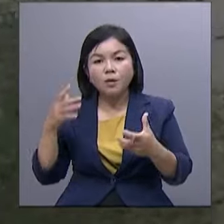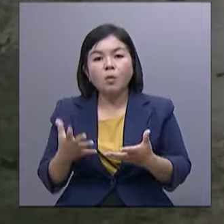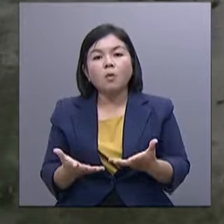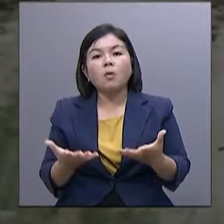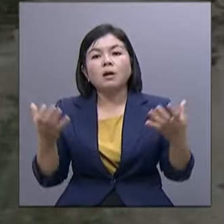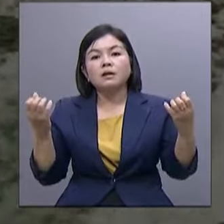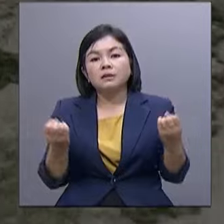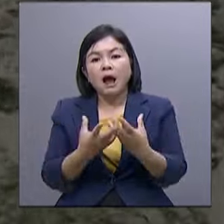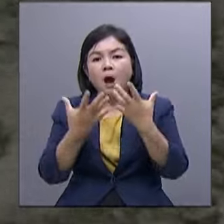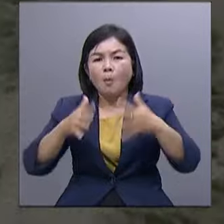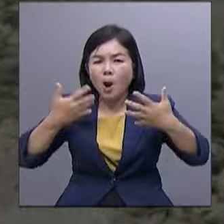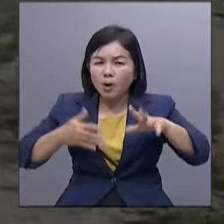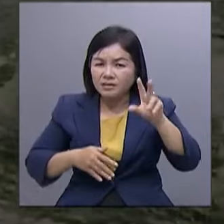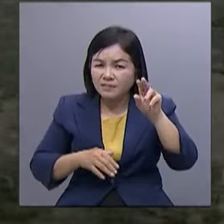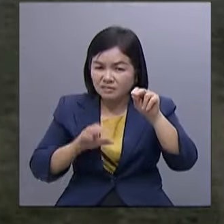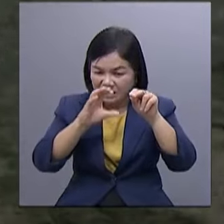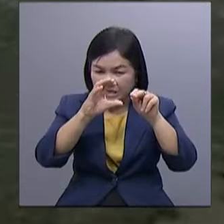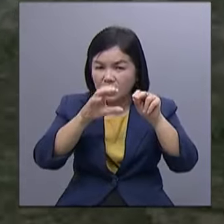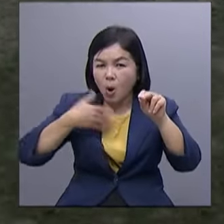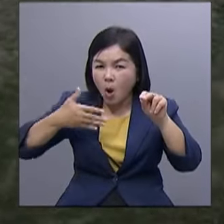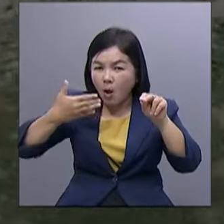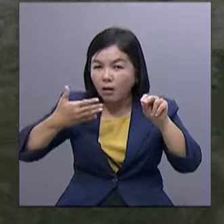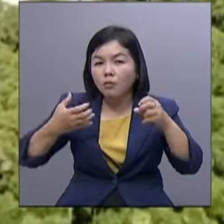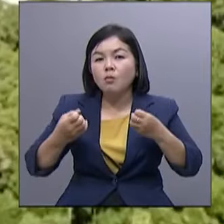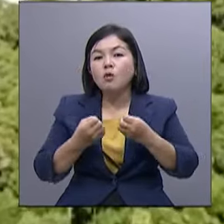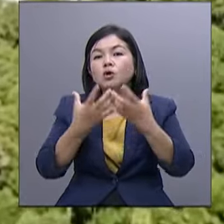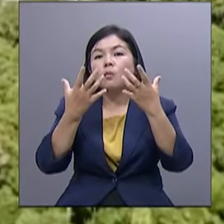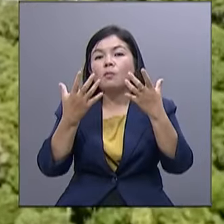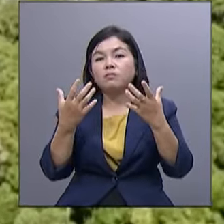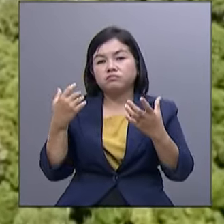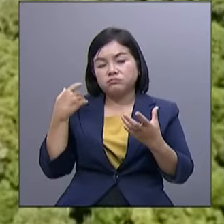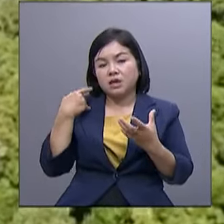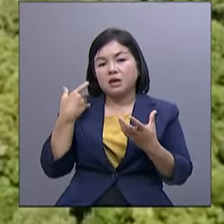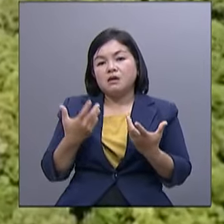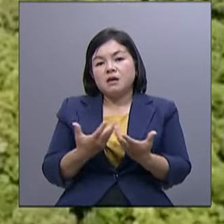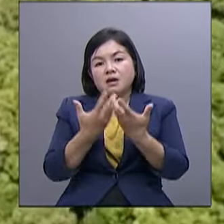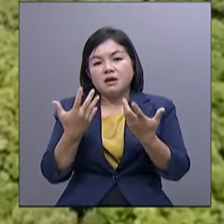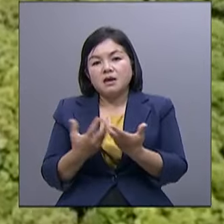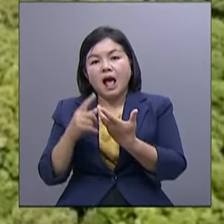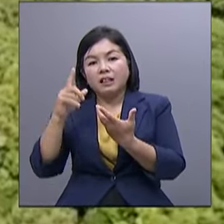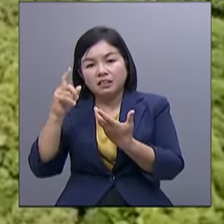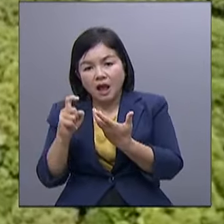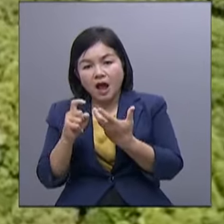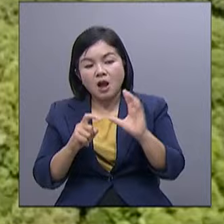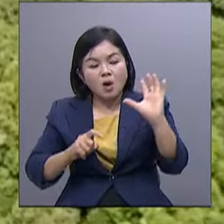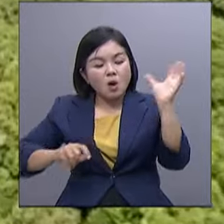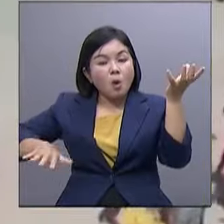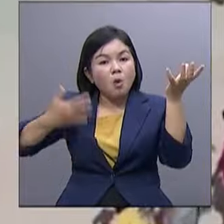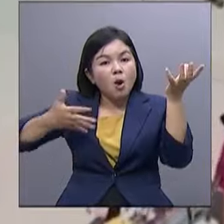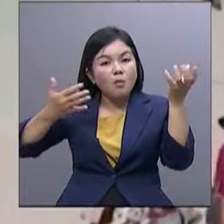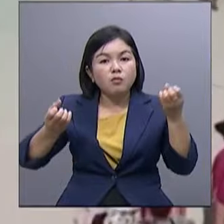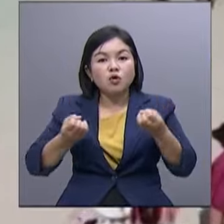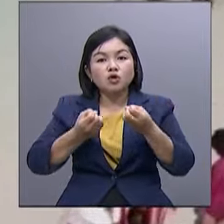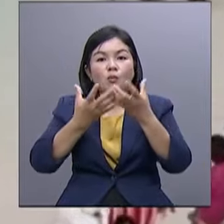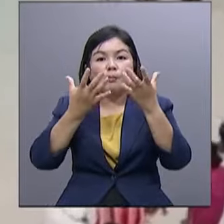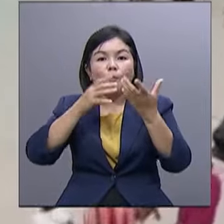มัน 30กว่าองศานะครับเพราะฉะนั้นเนี่ยก็เป็นเรื่องของหญ้านึ่งแล้วก็ยังมีสาเหตุจากโรคร้อนอื่นๆที่ทำให้ปัจจัยสิ่งแวดล้อม